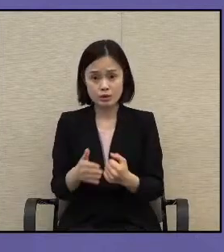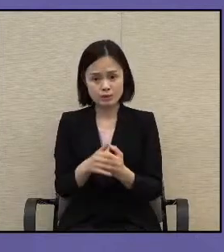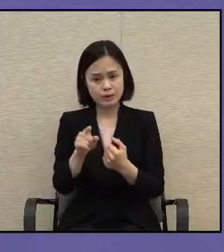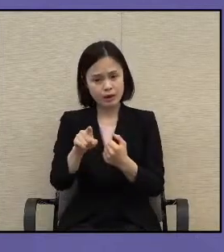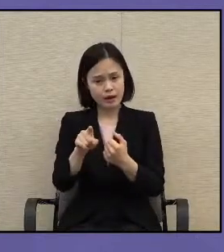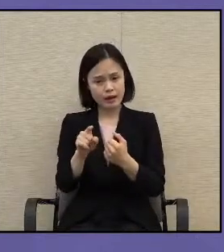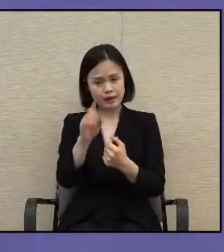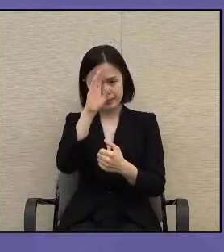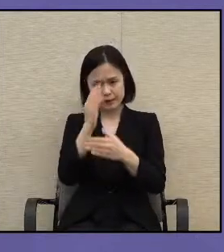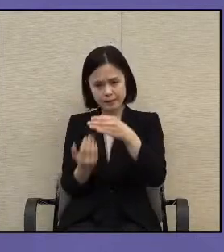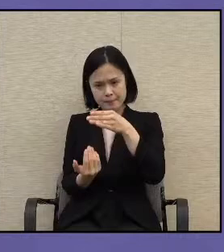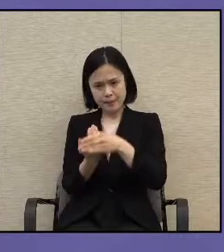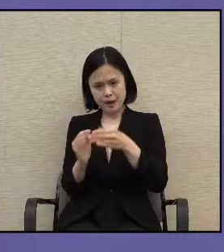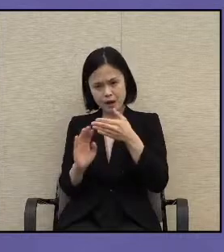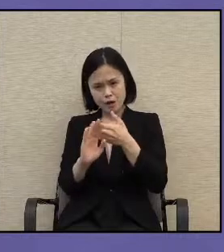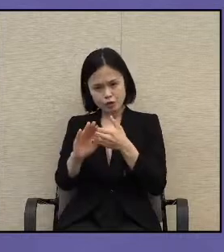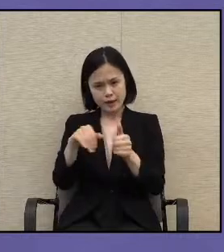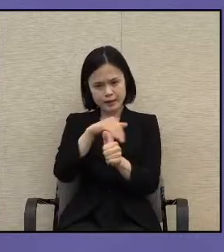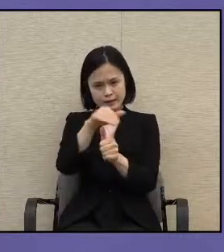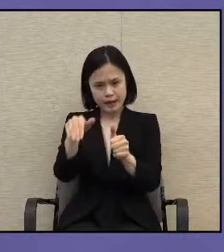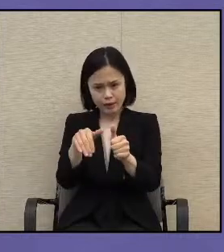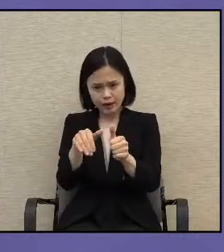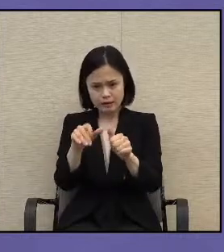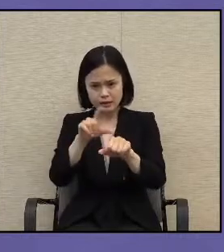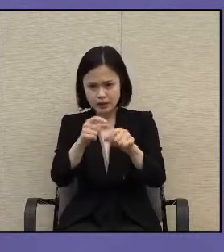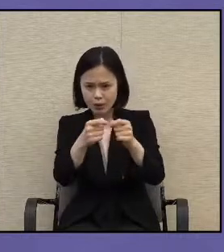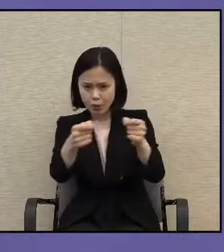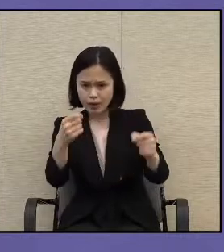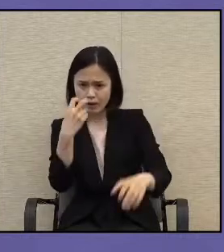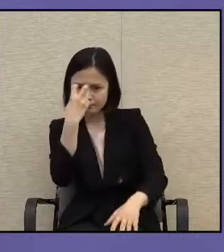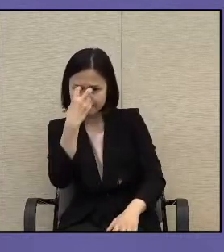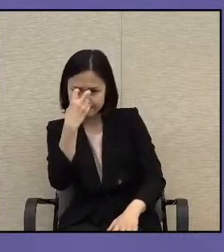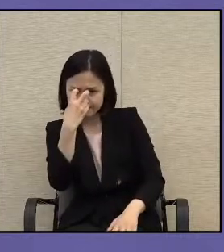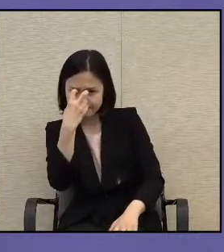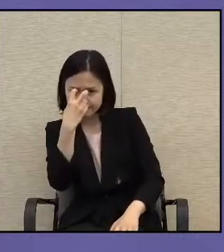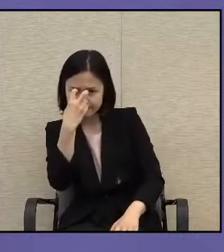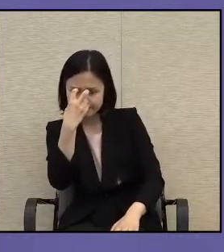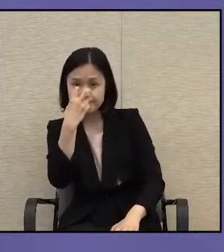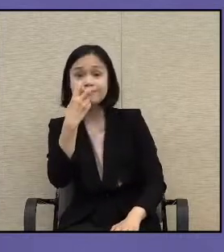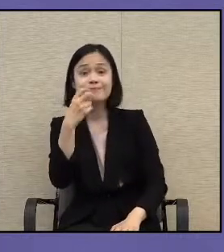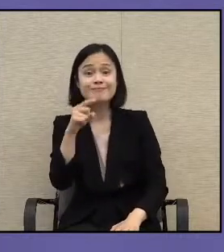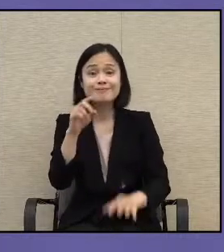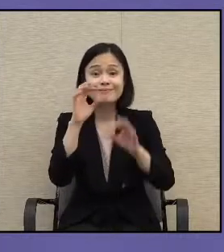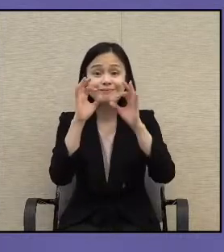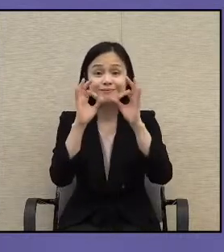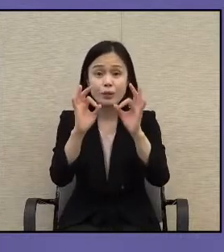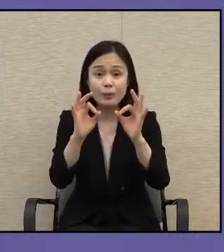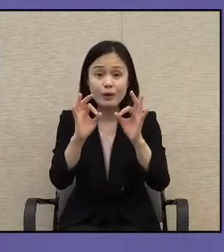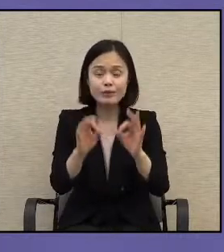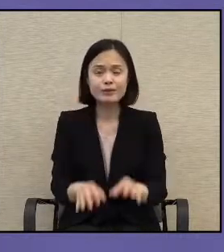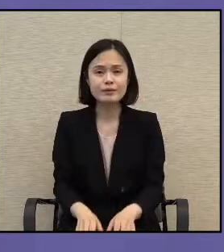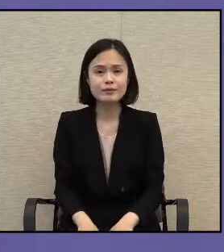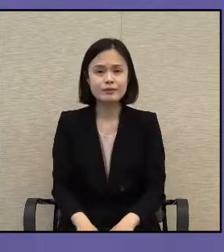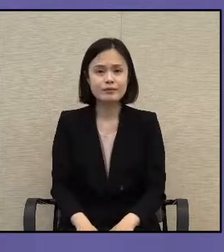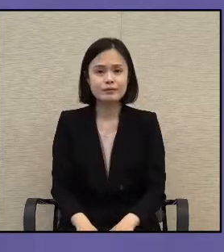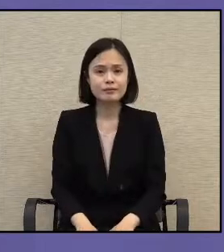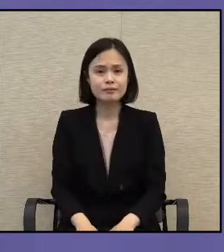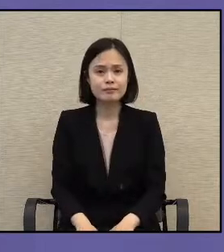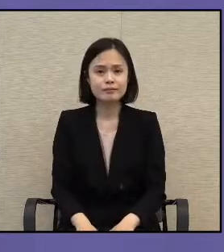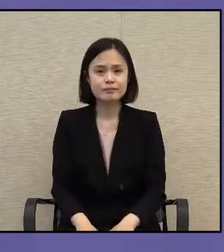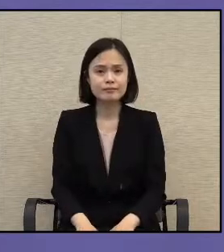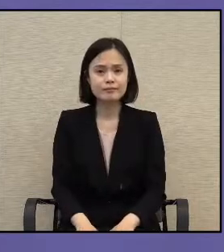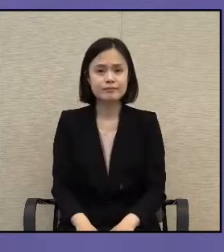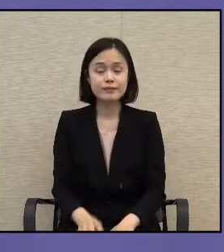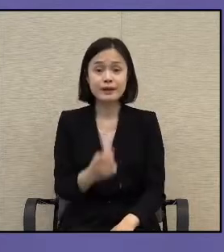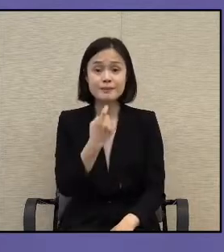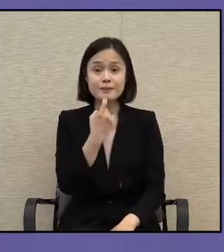얻어지는 데이터인데, 한 가지 이 데이터는 이제 셀렉션 바이어스에 염려가 없습니다. 왜냐하면 이제 말하자면